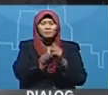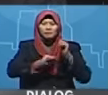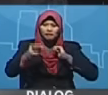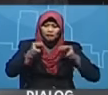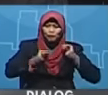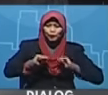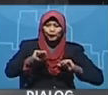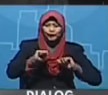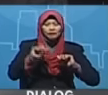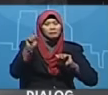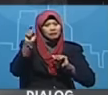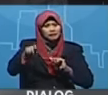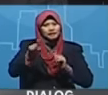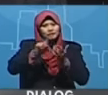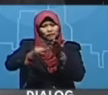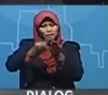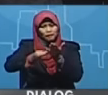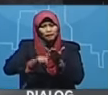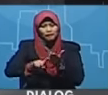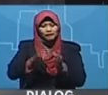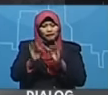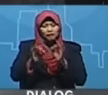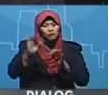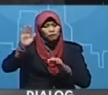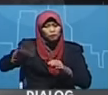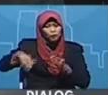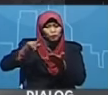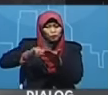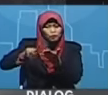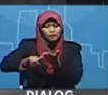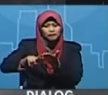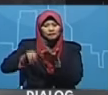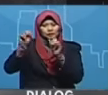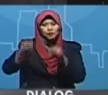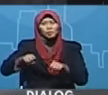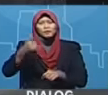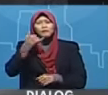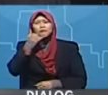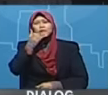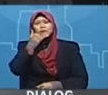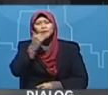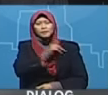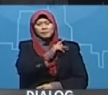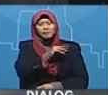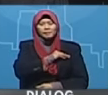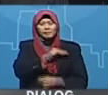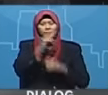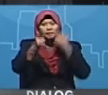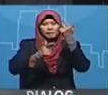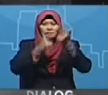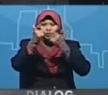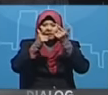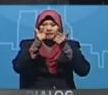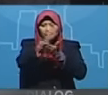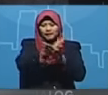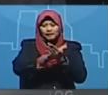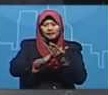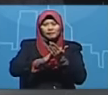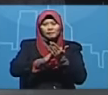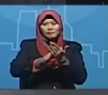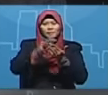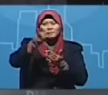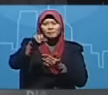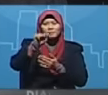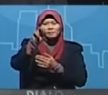kita kena buat semakan. Okay. Kalau tidak boleh buat semakan melalui online sebagainya, boleh telefon Kementerian Pelancongan, bagian penguatkuasa kita,